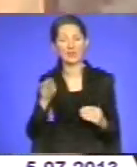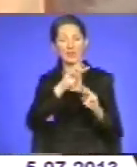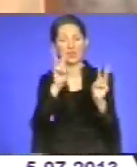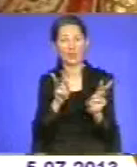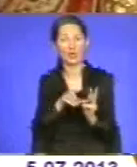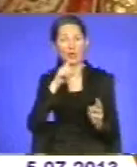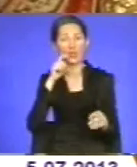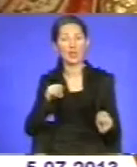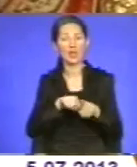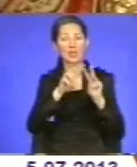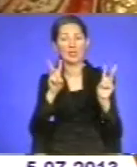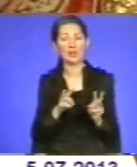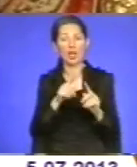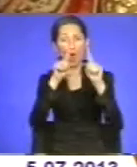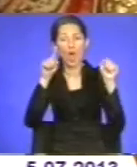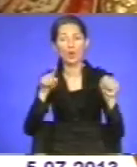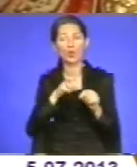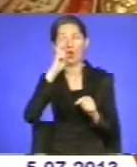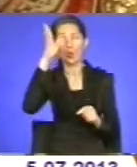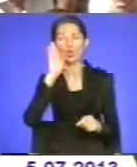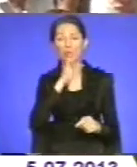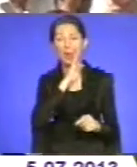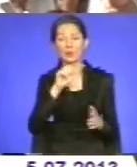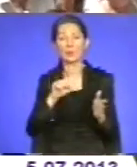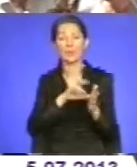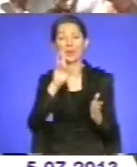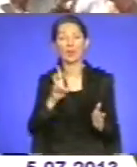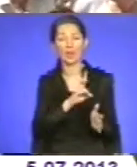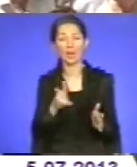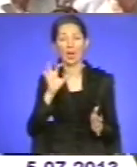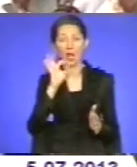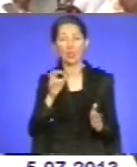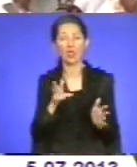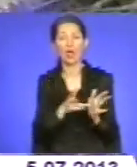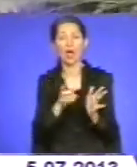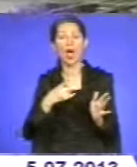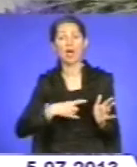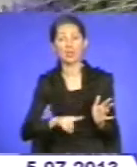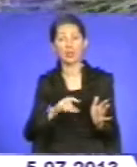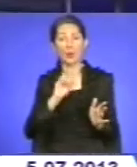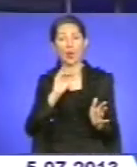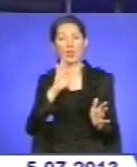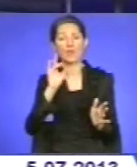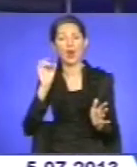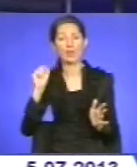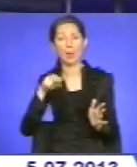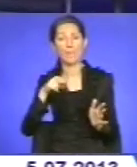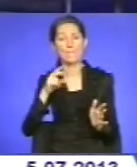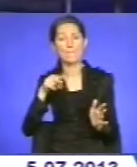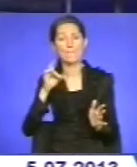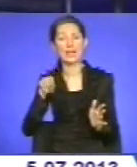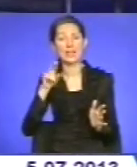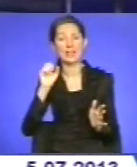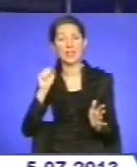Божої Матері. Представники духовенства наголошують, Різдво Івана Предтечі і язичницьке свято Купала ототожнювати не